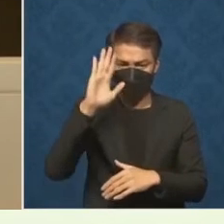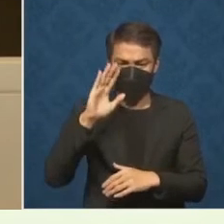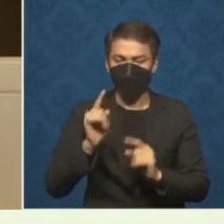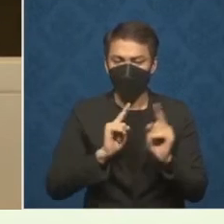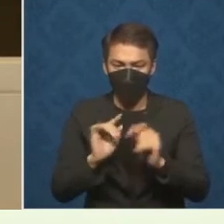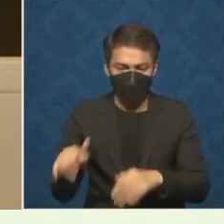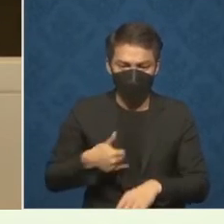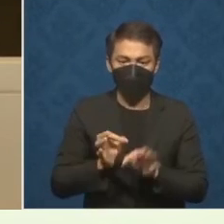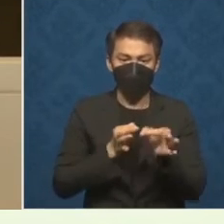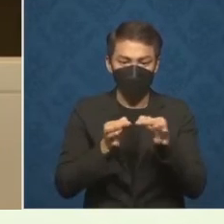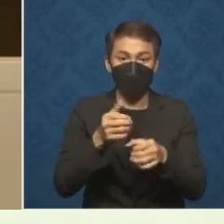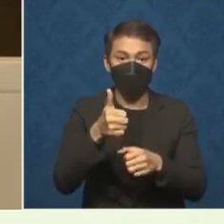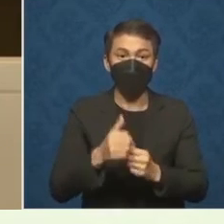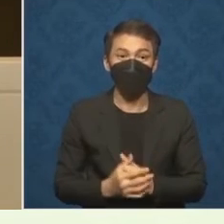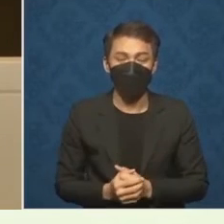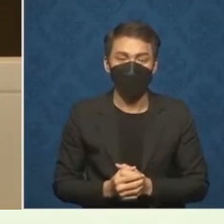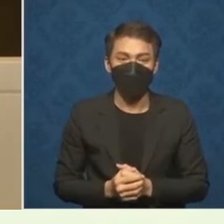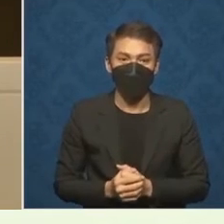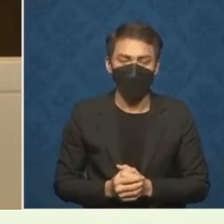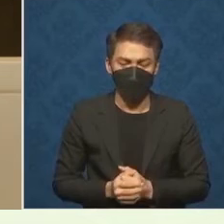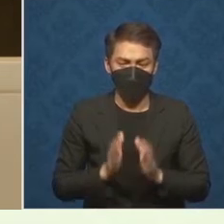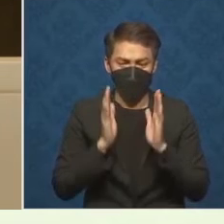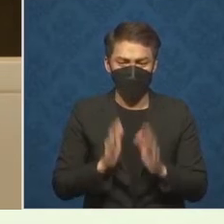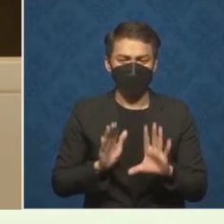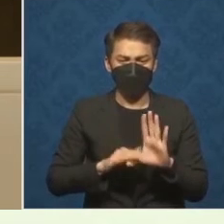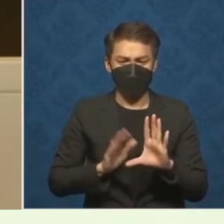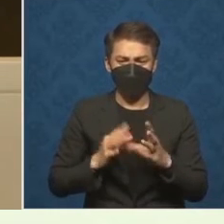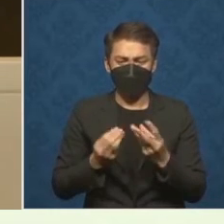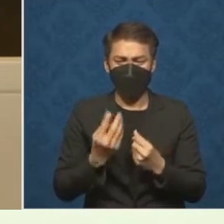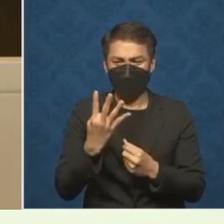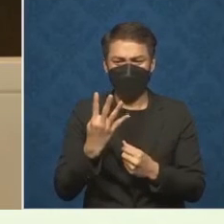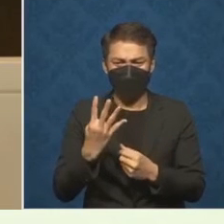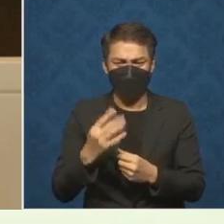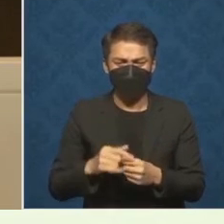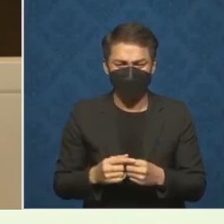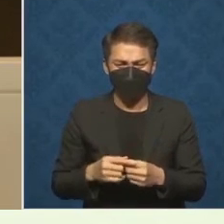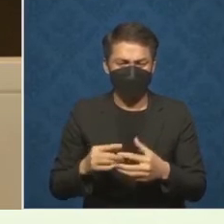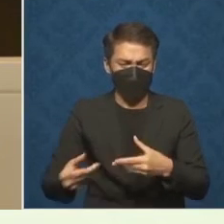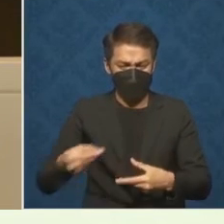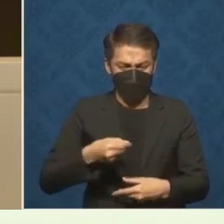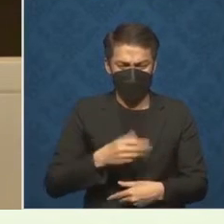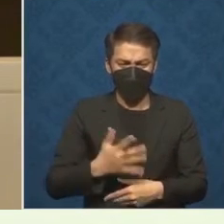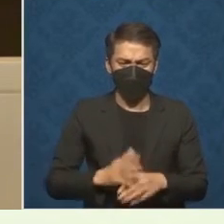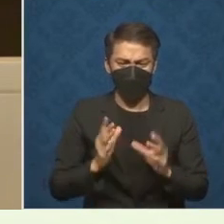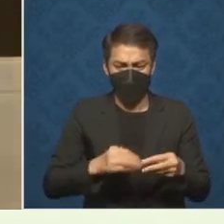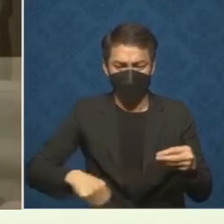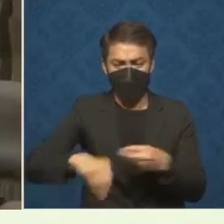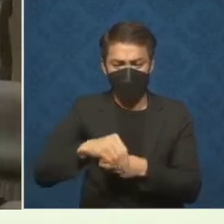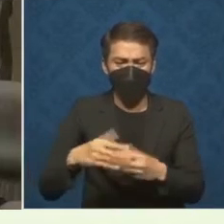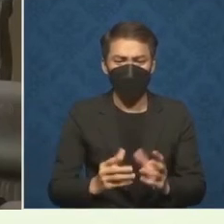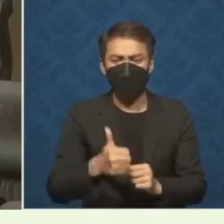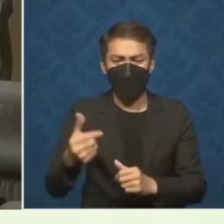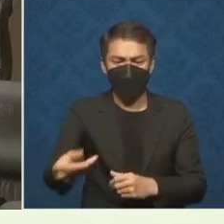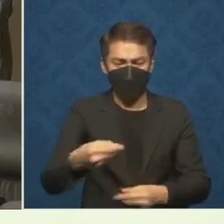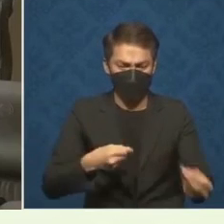ไม่มีใครทุกคนเอาไปจ่ายถ้ามันจ่ายก็โง่สิฮะมันก็ให้คนอื่นไปจ่ายแทนสินะครับตัวเองจะไปจ่ายทำไมใ